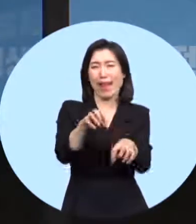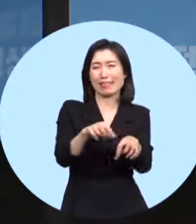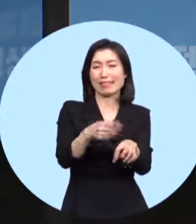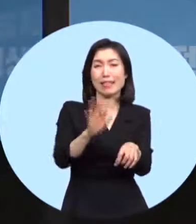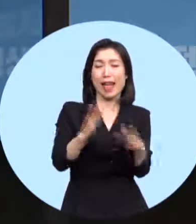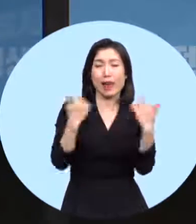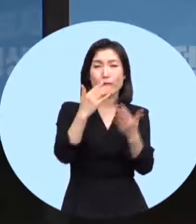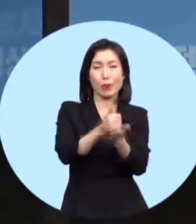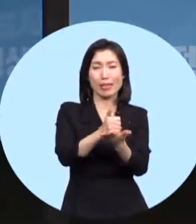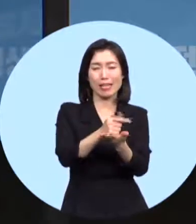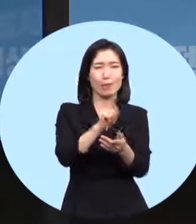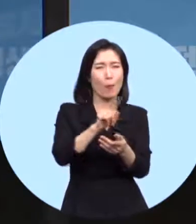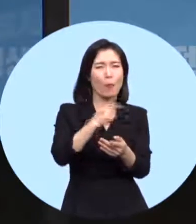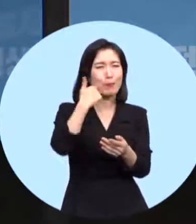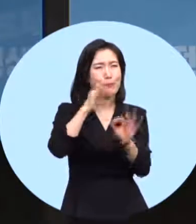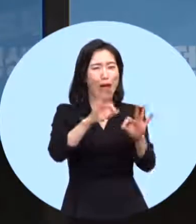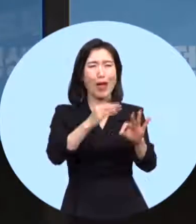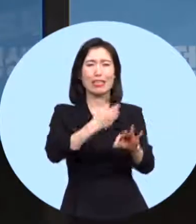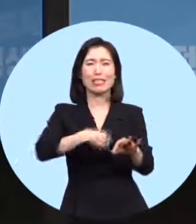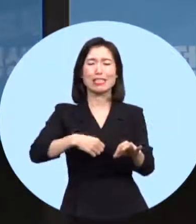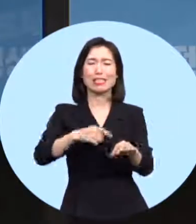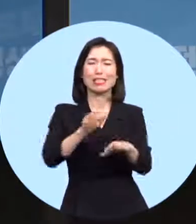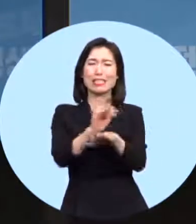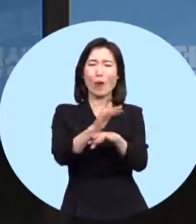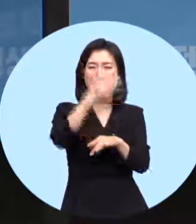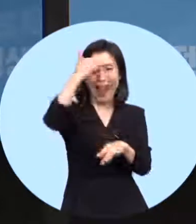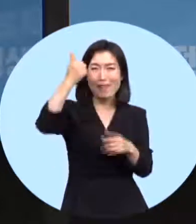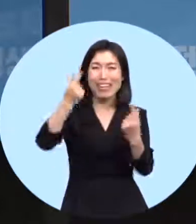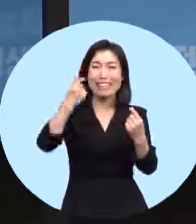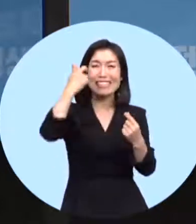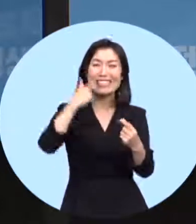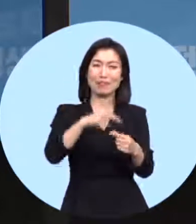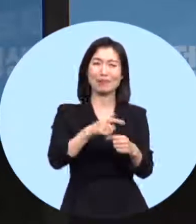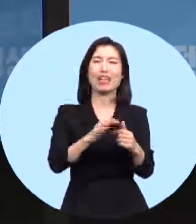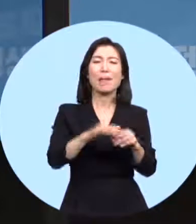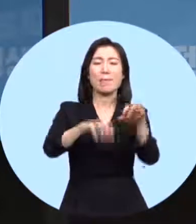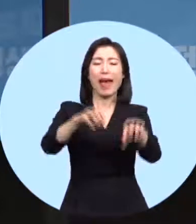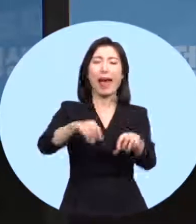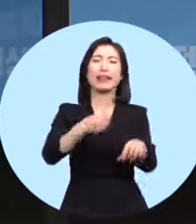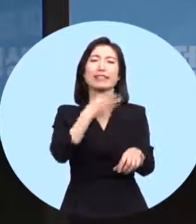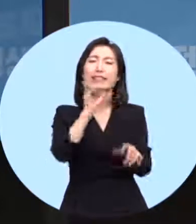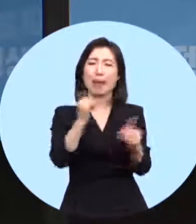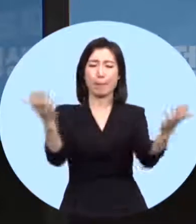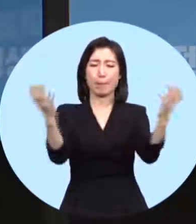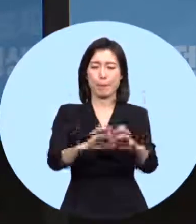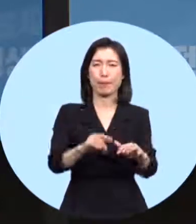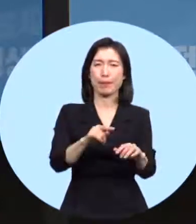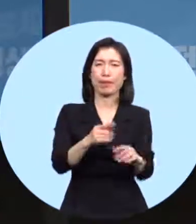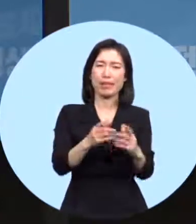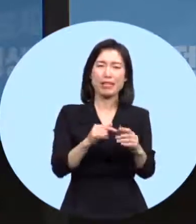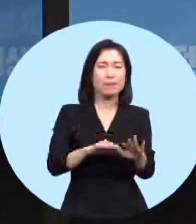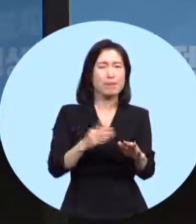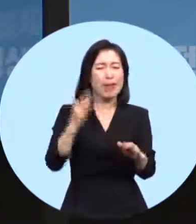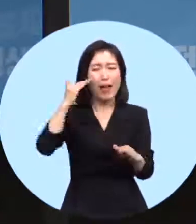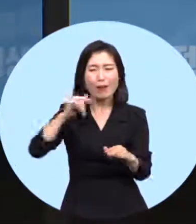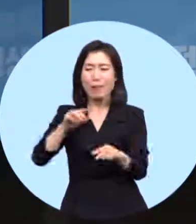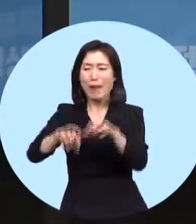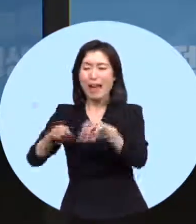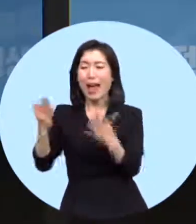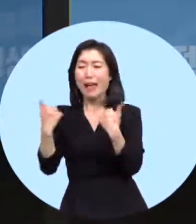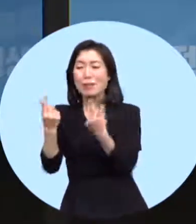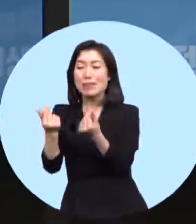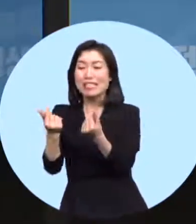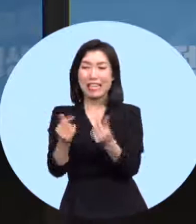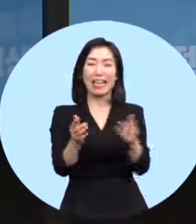마을인데 그 교장 선생님이 약간 통장 이장님 같아요. 그리고 시골 할아버지 같기도 하고 그래서 마을 어르신들을 불러서 우리로 지금 말하면 마을 학교에서